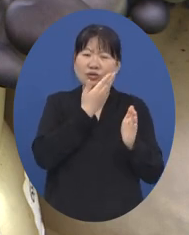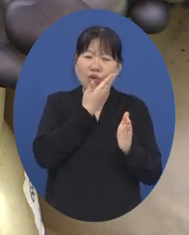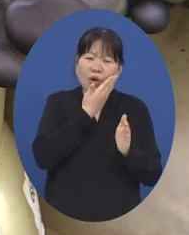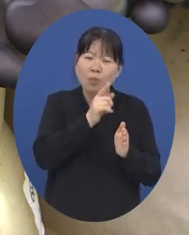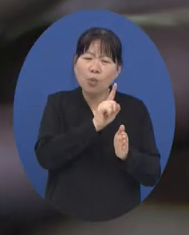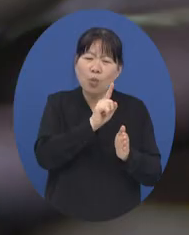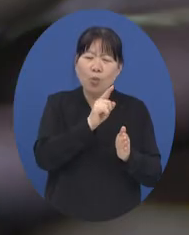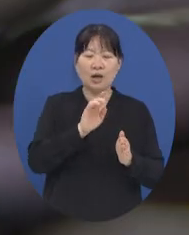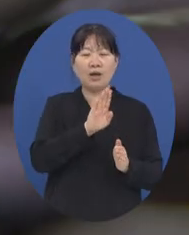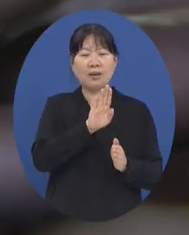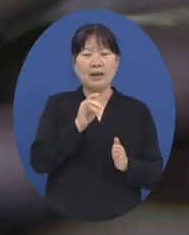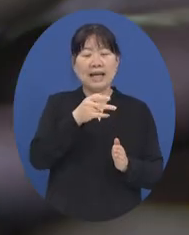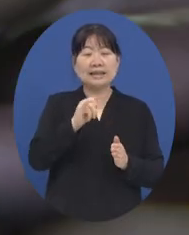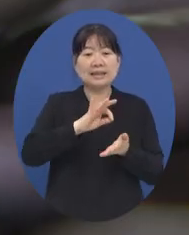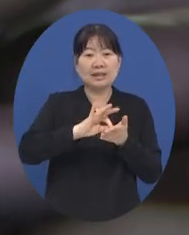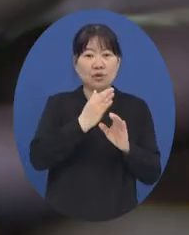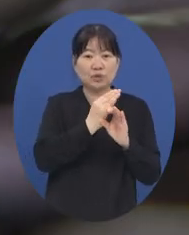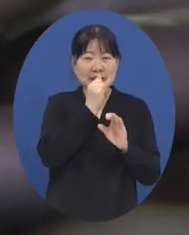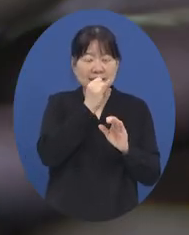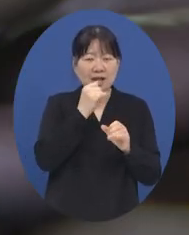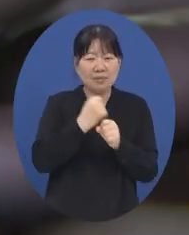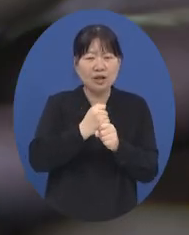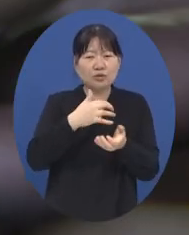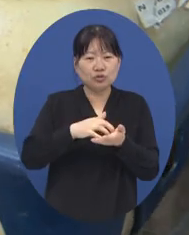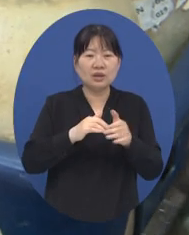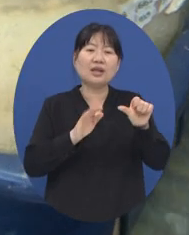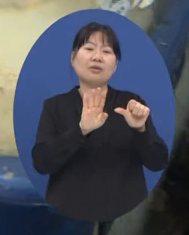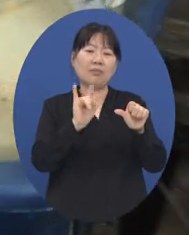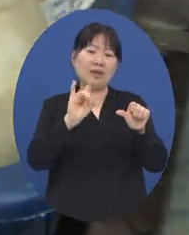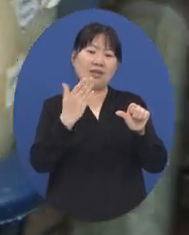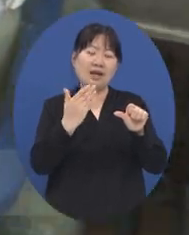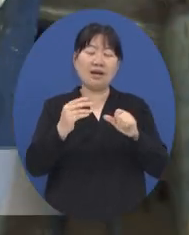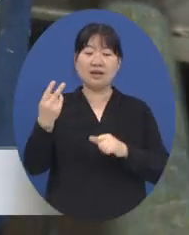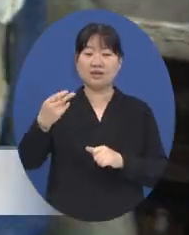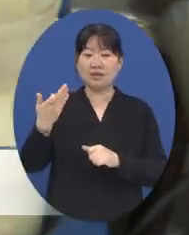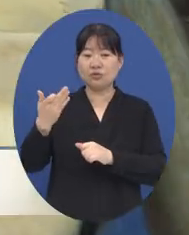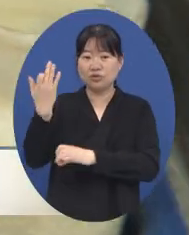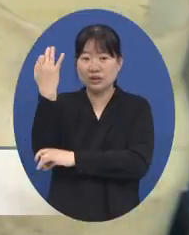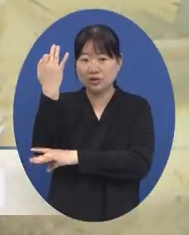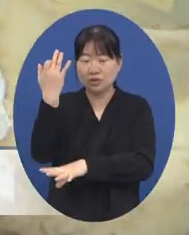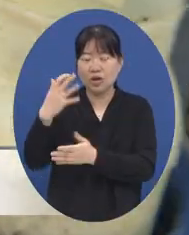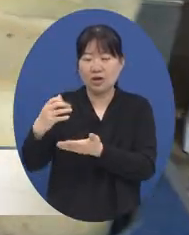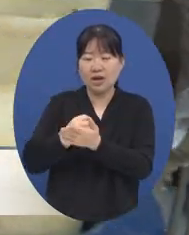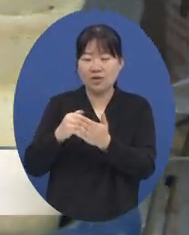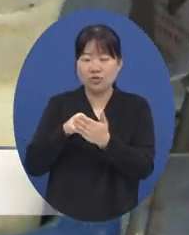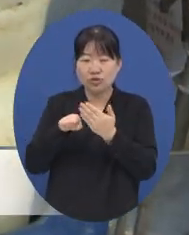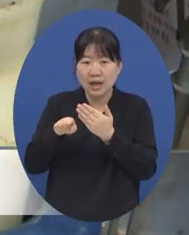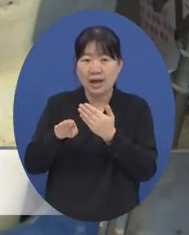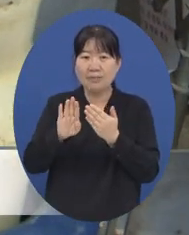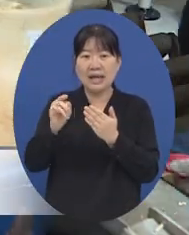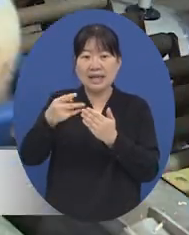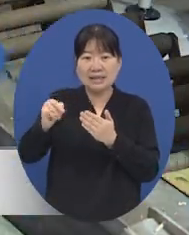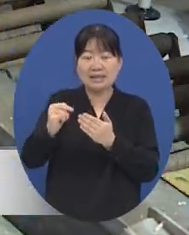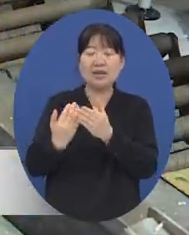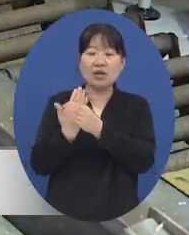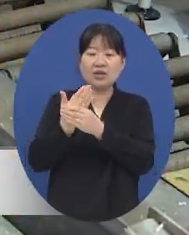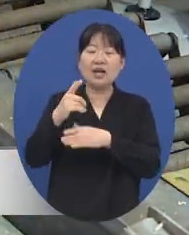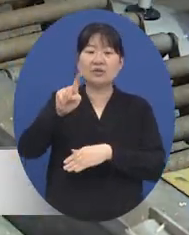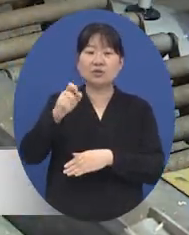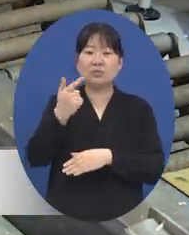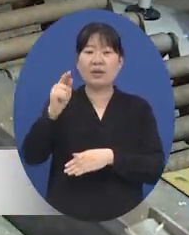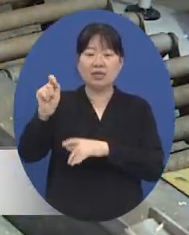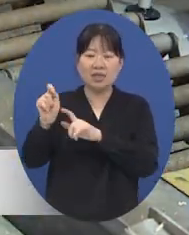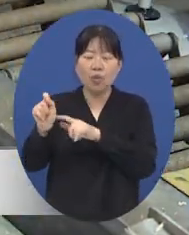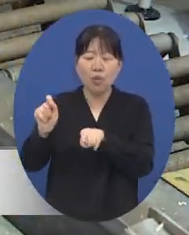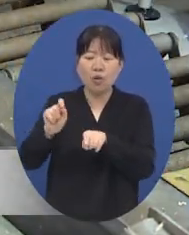된 배지가 쓰이는데 생산량의 5배가 됩니다. 2019년 기준 수확 후 배지의 발생량은 16만 톤.